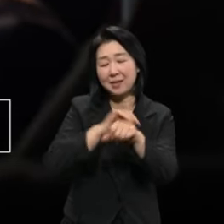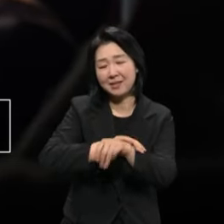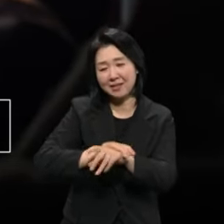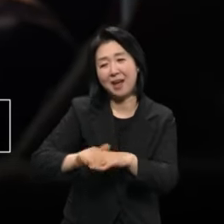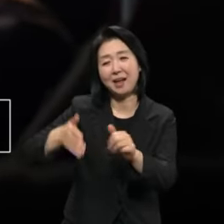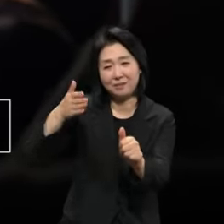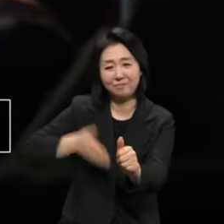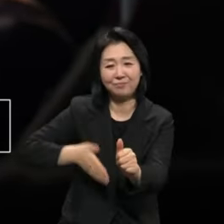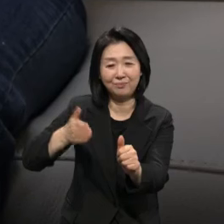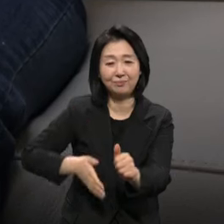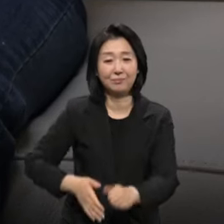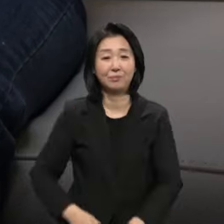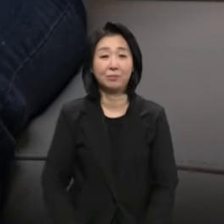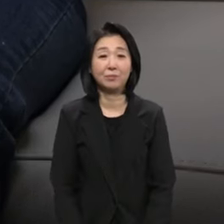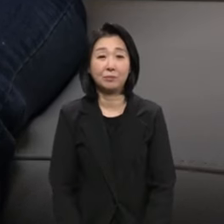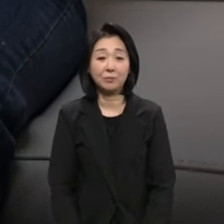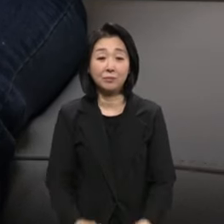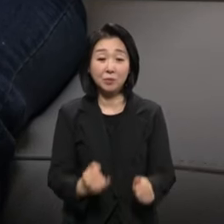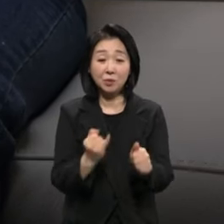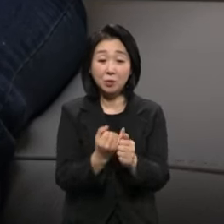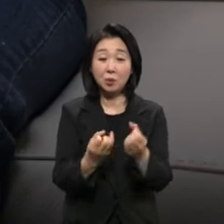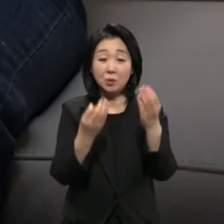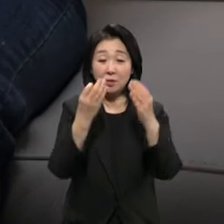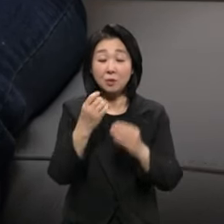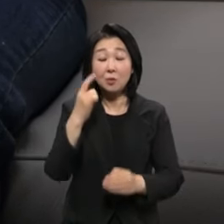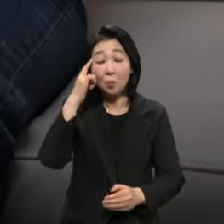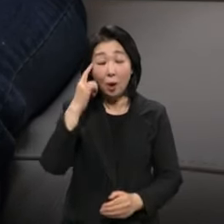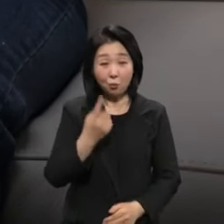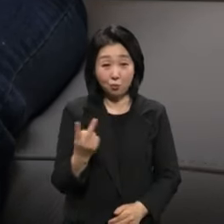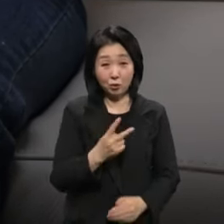찍어달라 당부했습니다. 결혼식은 어쨌든 저희가